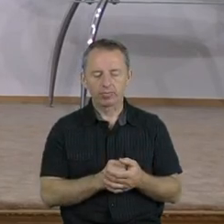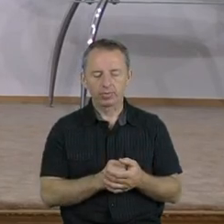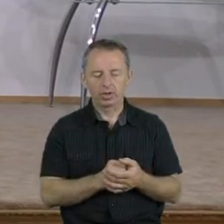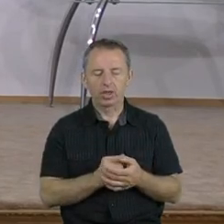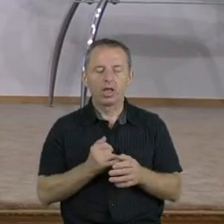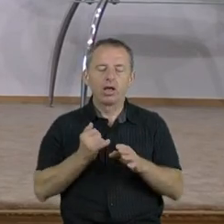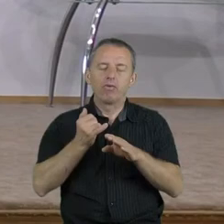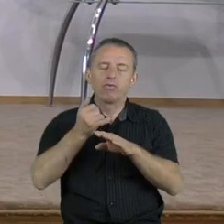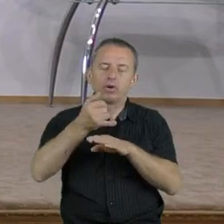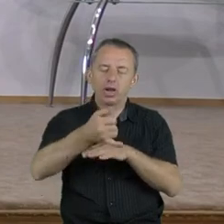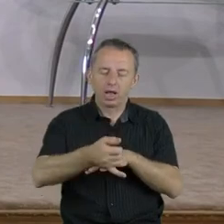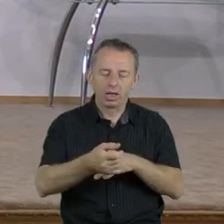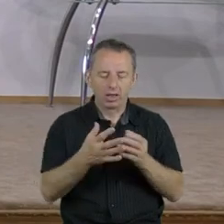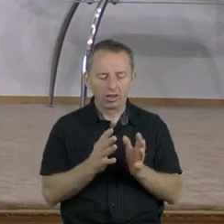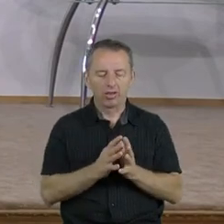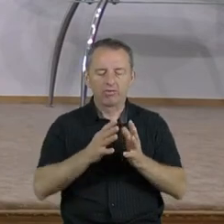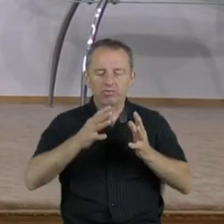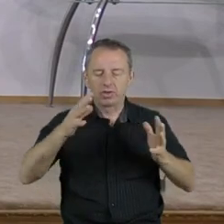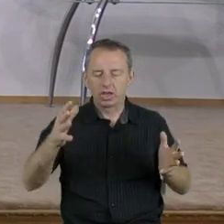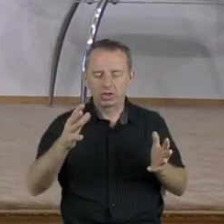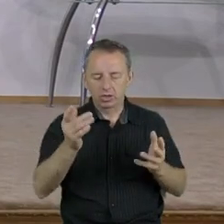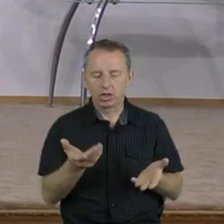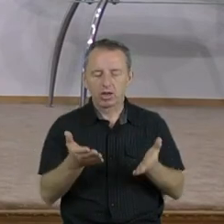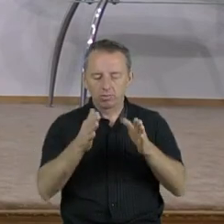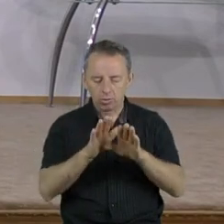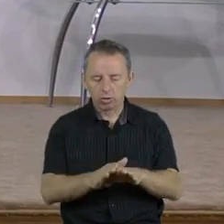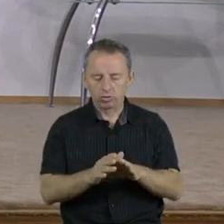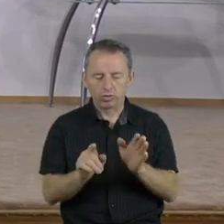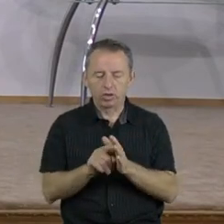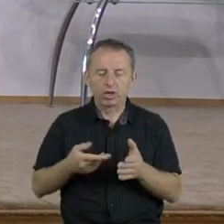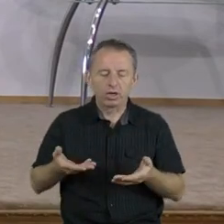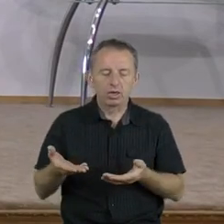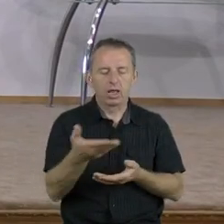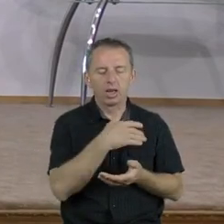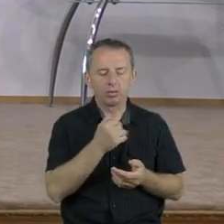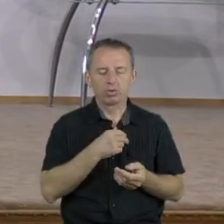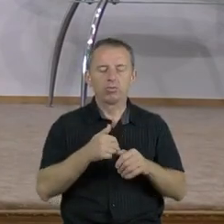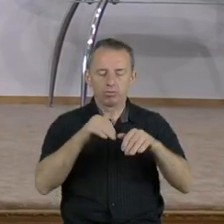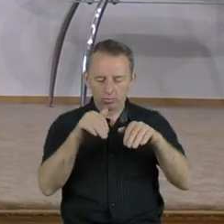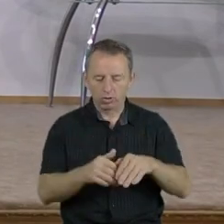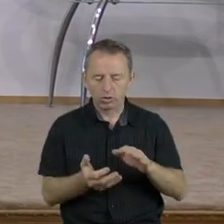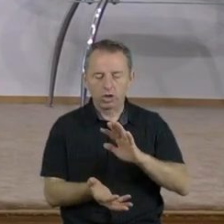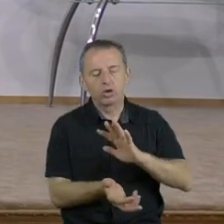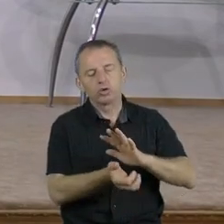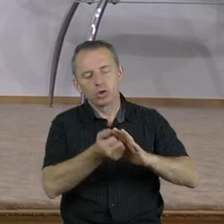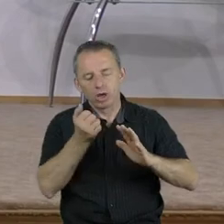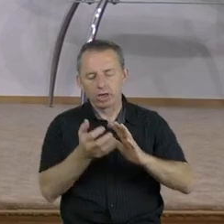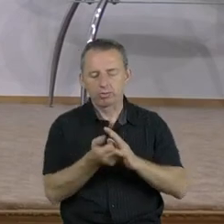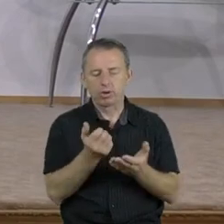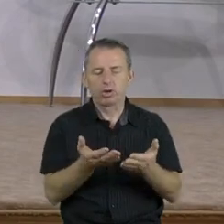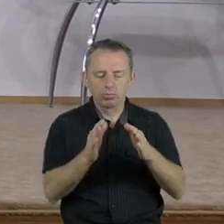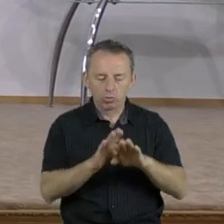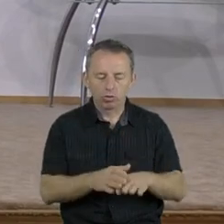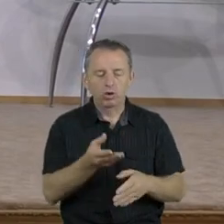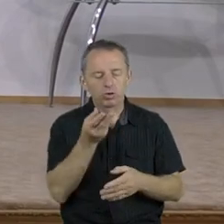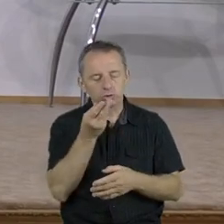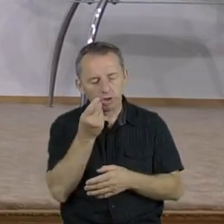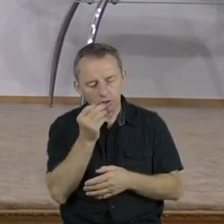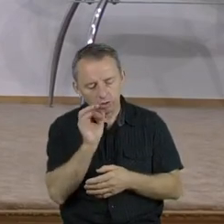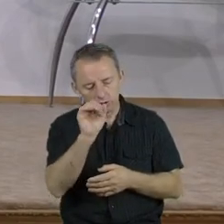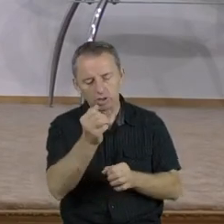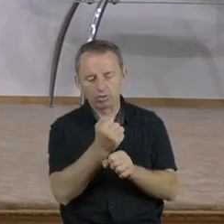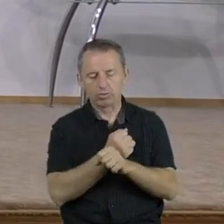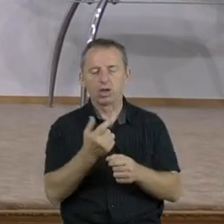zlał największe błogosławieństwo dla nas, abyśmy mogli czerpać z Twoich błogosławień, cieszyć się Twoim zbawieniem, cieszyć